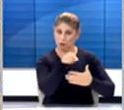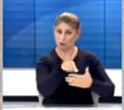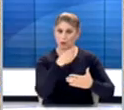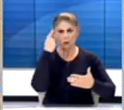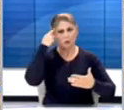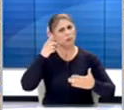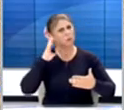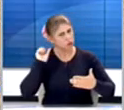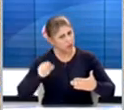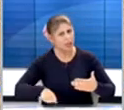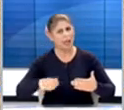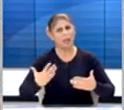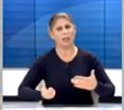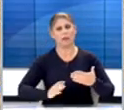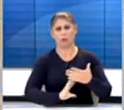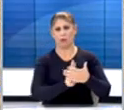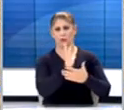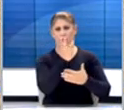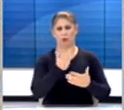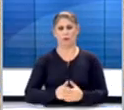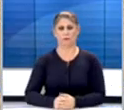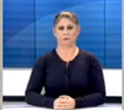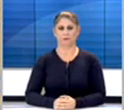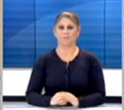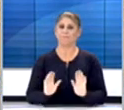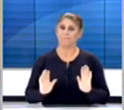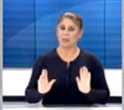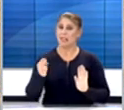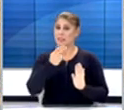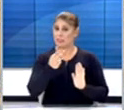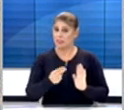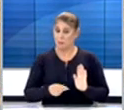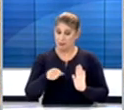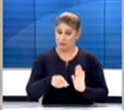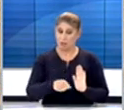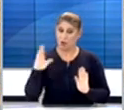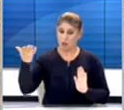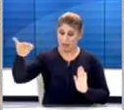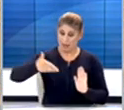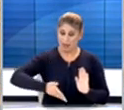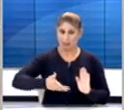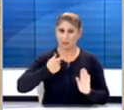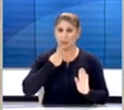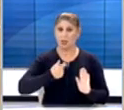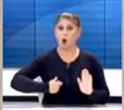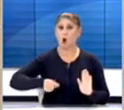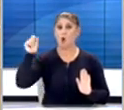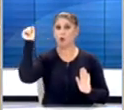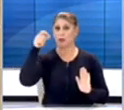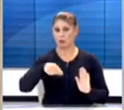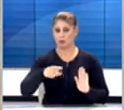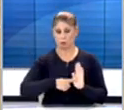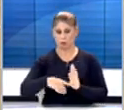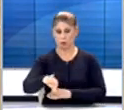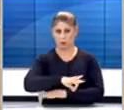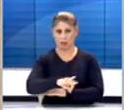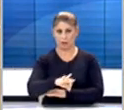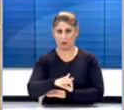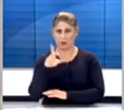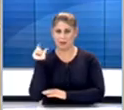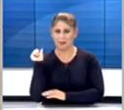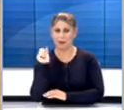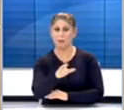Νομίζω πως είναι προοδευτικό. Άρα στα ζητήματα αυτά όταν έρχεστε και λέτε όχι σε ένα τέτοιο νομοσχέδιο στέλνετε ουσιαστικά ένα